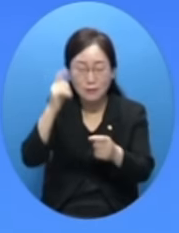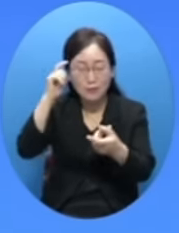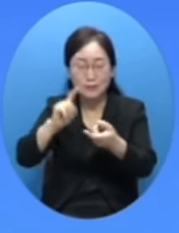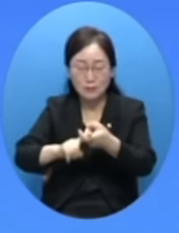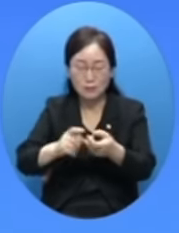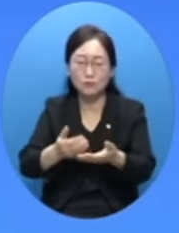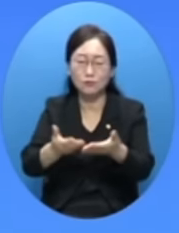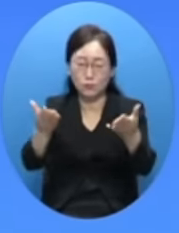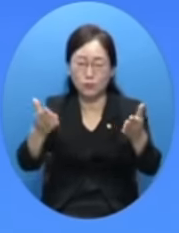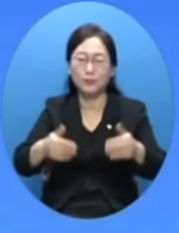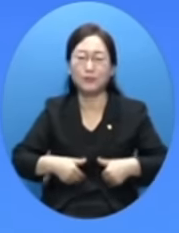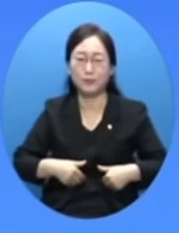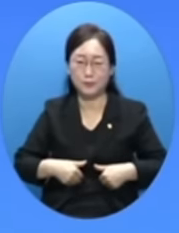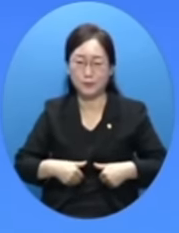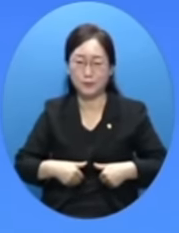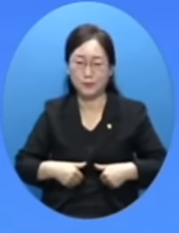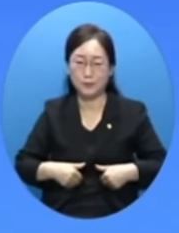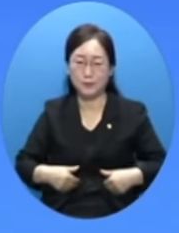때라고 생각합니다.